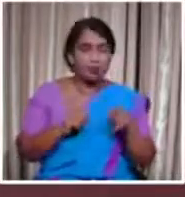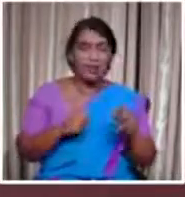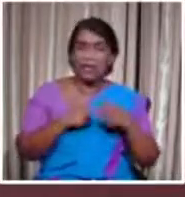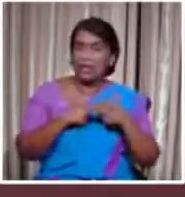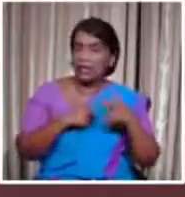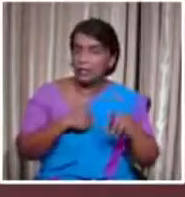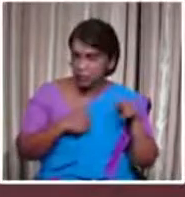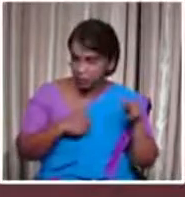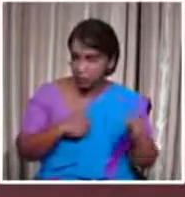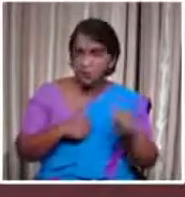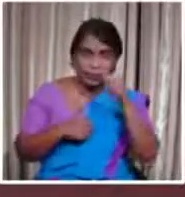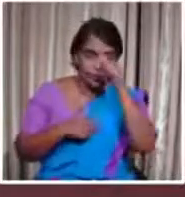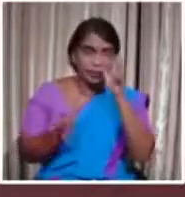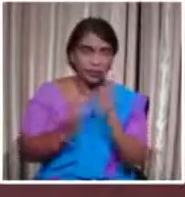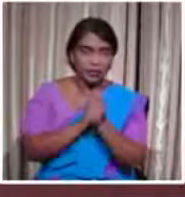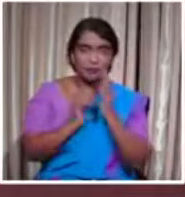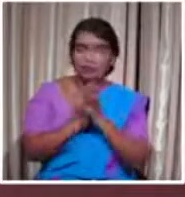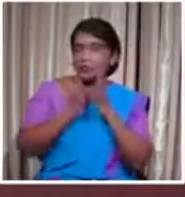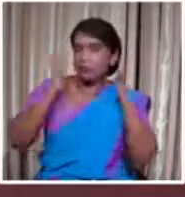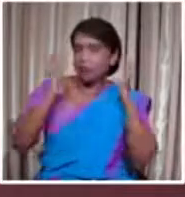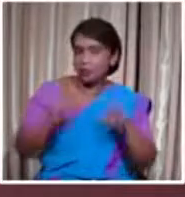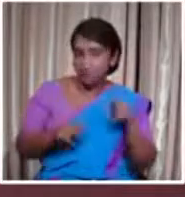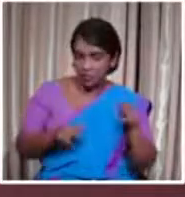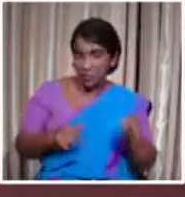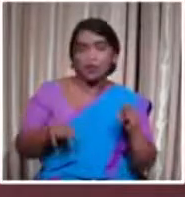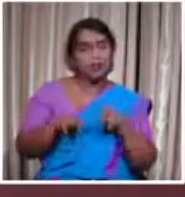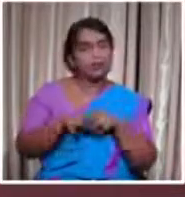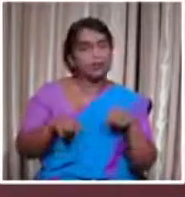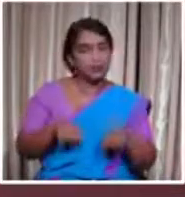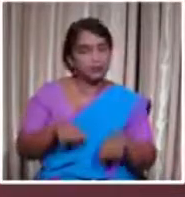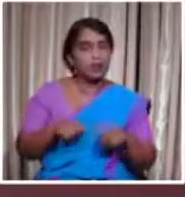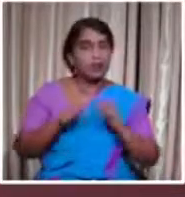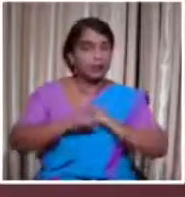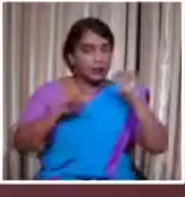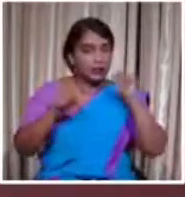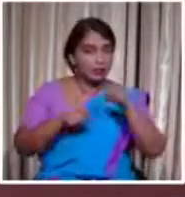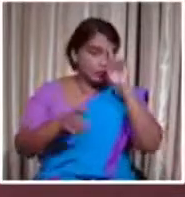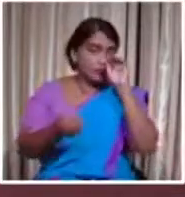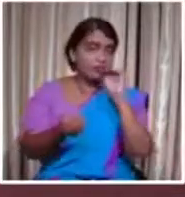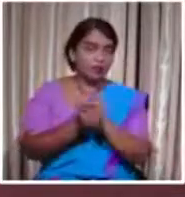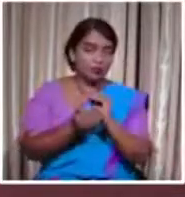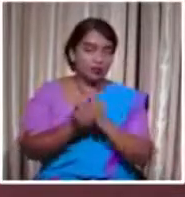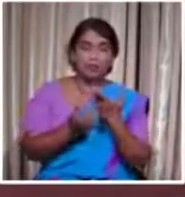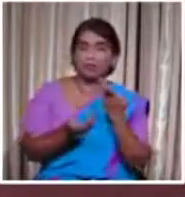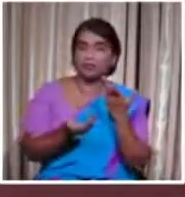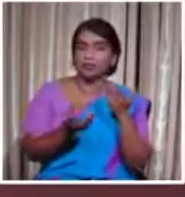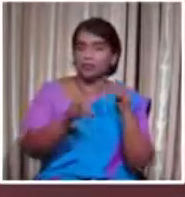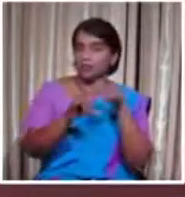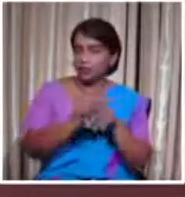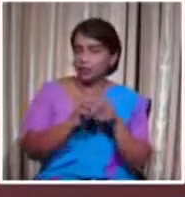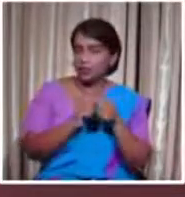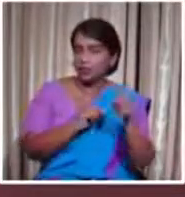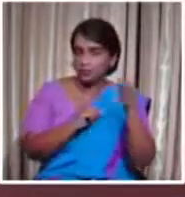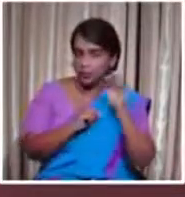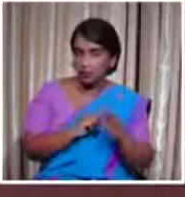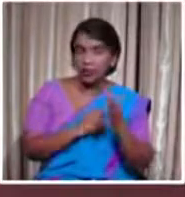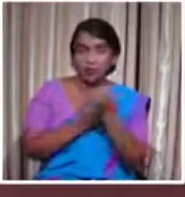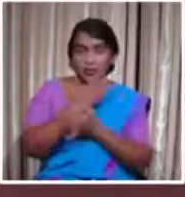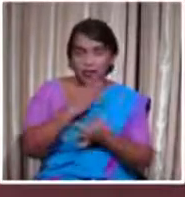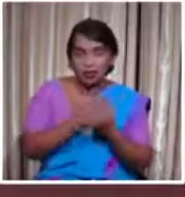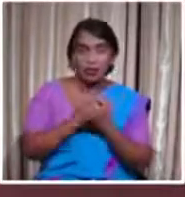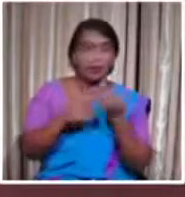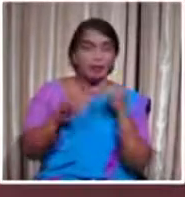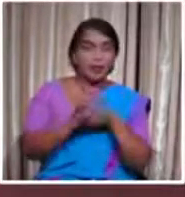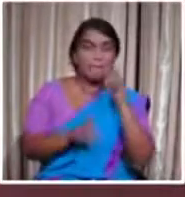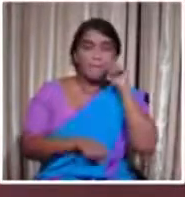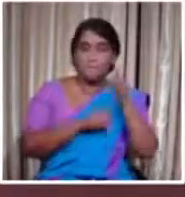හේතුවෙන් හොරකම් රසක් සිදු වී තියෙනවා. මේ විදිහට අරගල කරුවන් ආරක්ෂක රැකවලුන් බවට පත් වෙයි තිබෙන්නේ මත්කුඩු වලට බැහැවූ